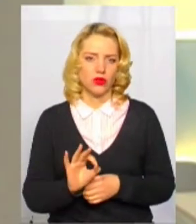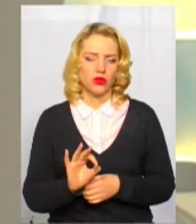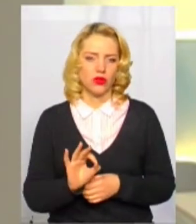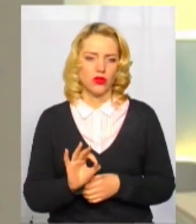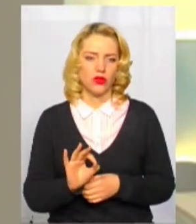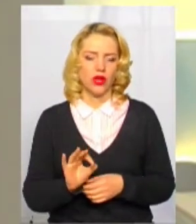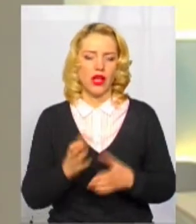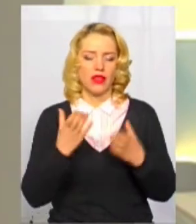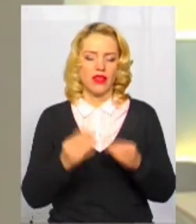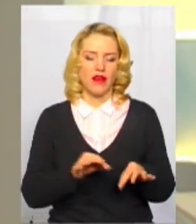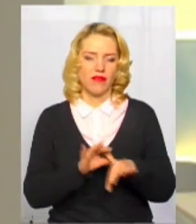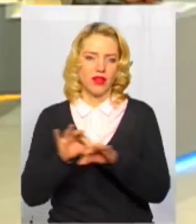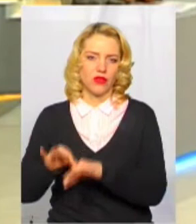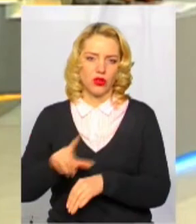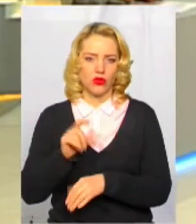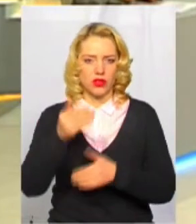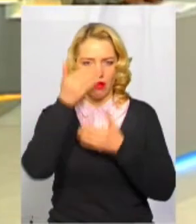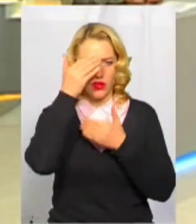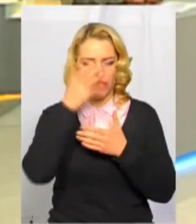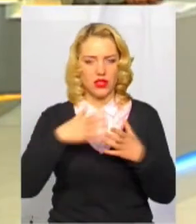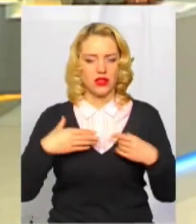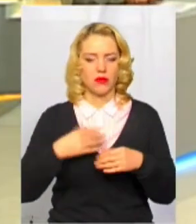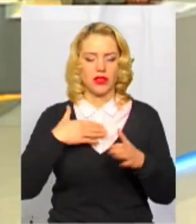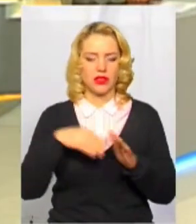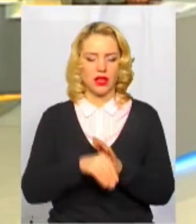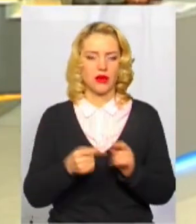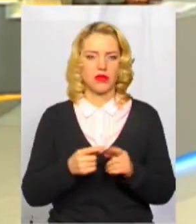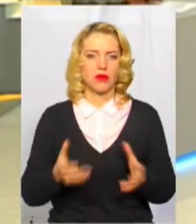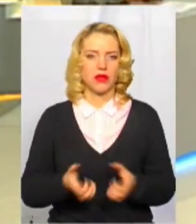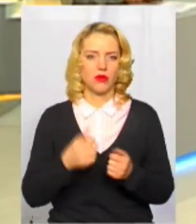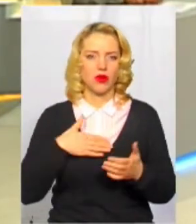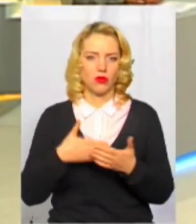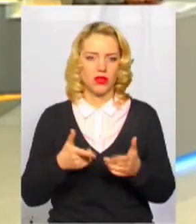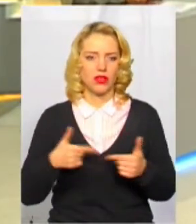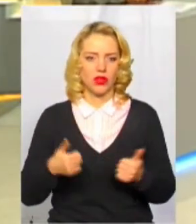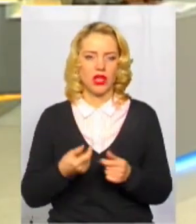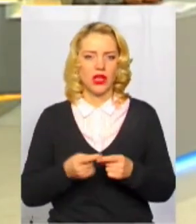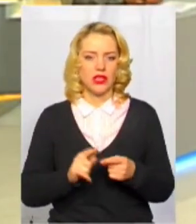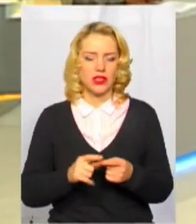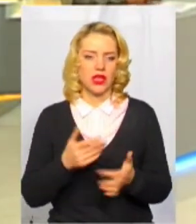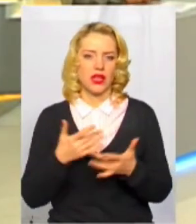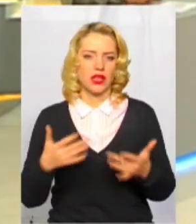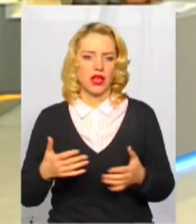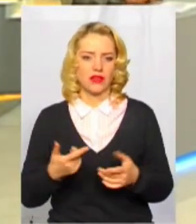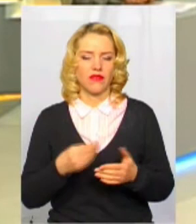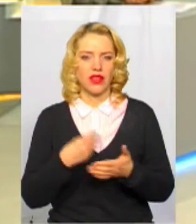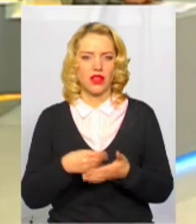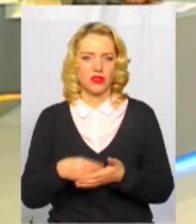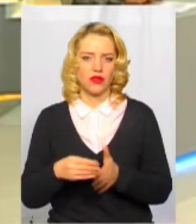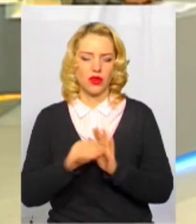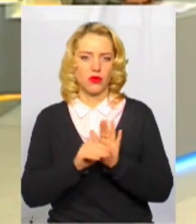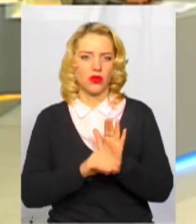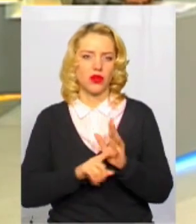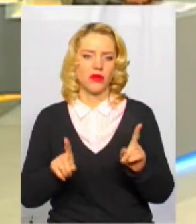з Афганістану сім'ям загиблим, це і підтримка громадських організацій. Тобто ряд фінансових програм,